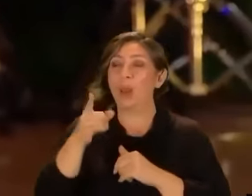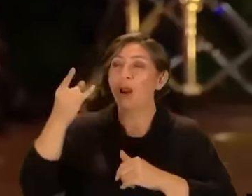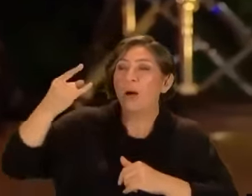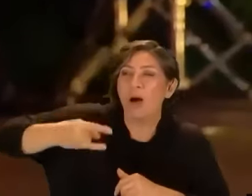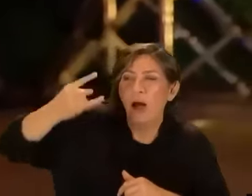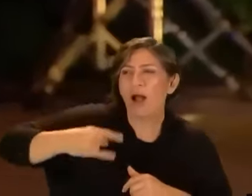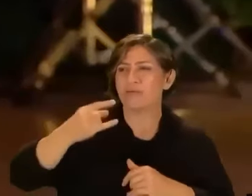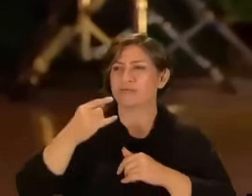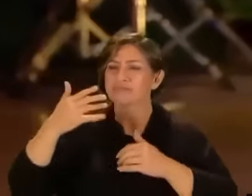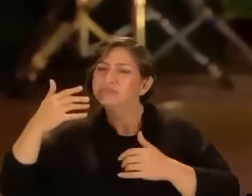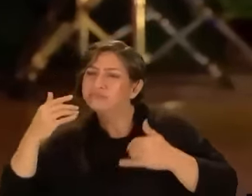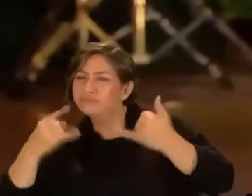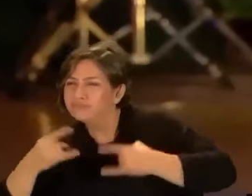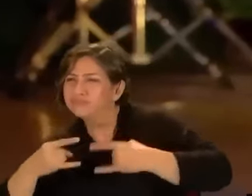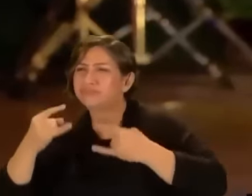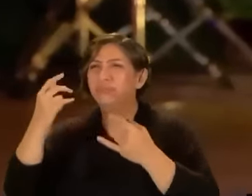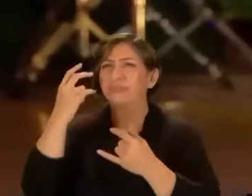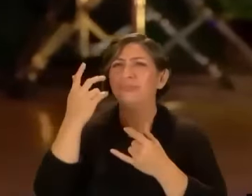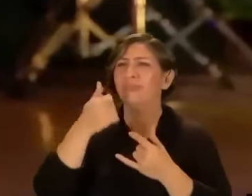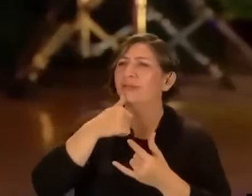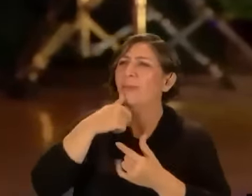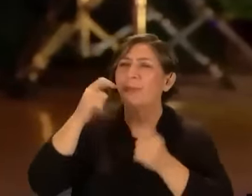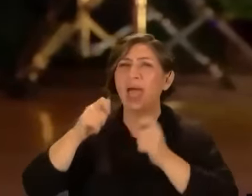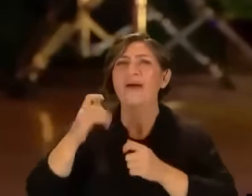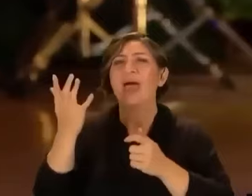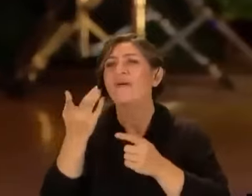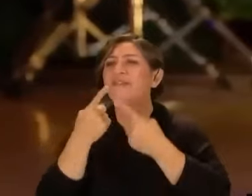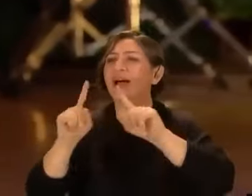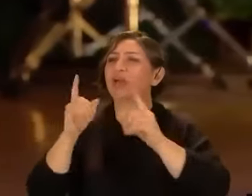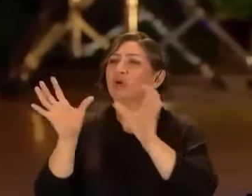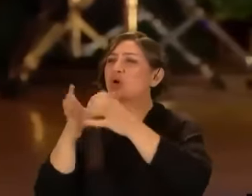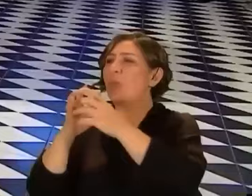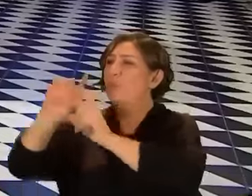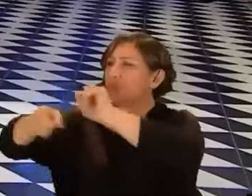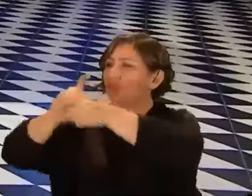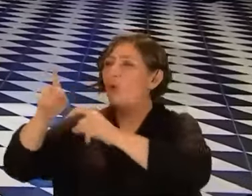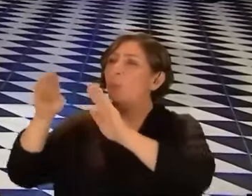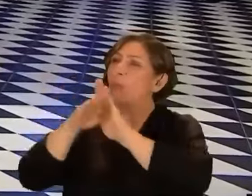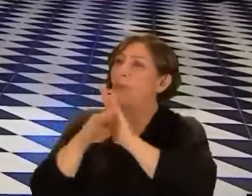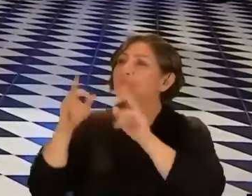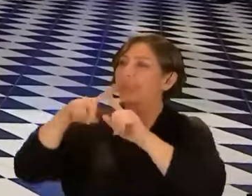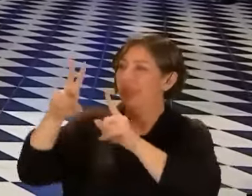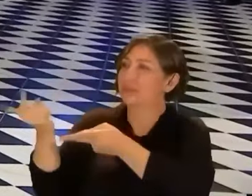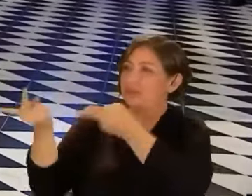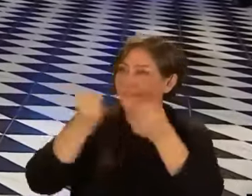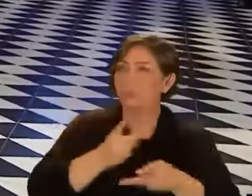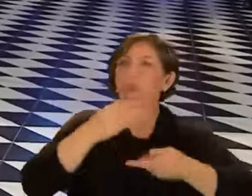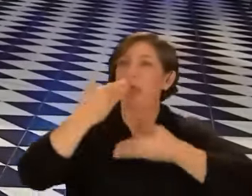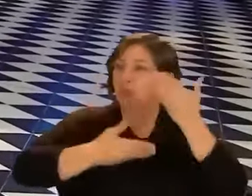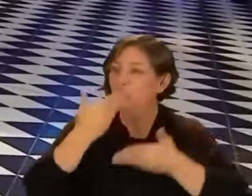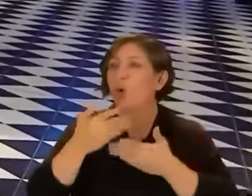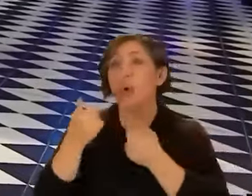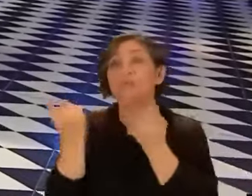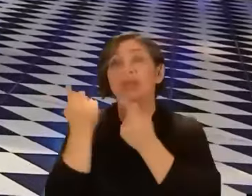rock barlardan ya rockerlar buluyorduk ya böyle alternatif gruplar buluyorduk, onları programa çıkarıyorduk falan,